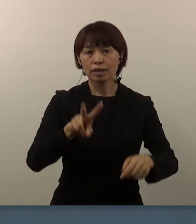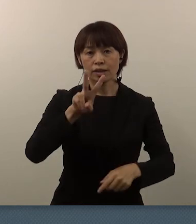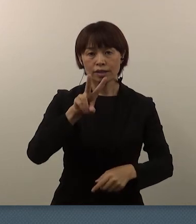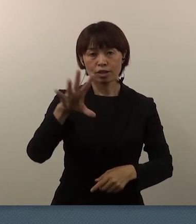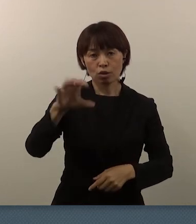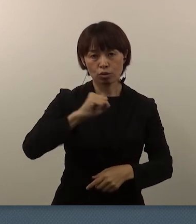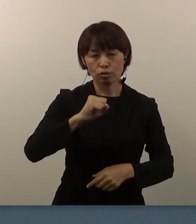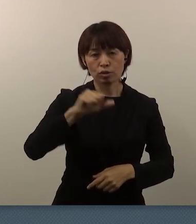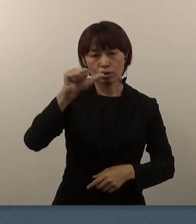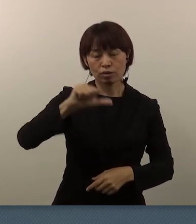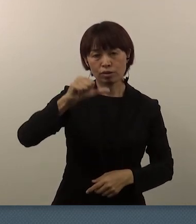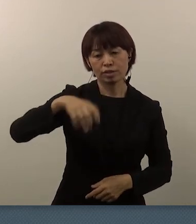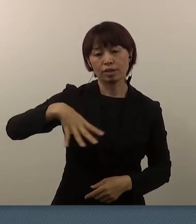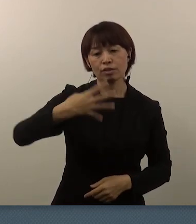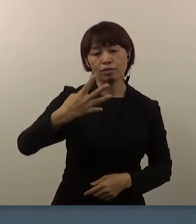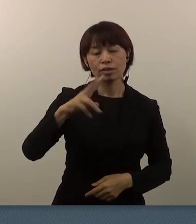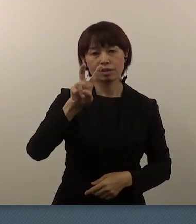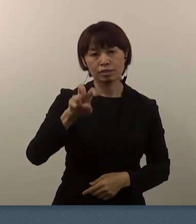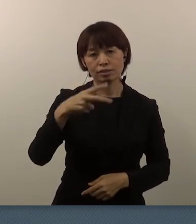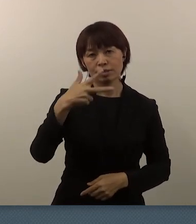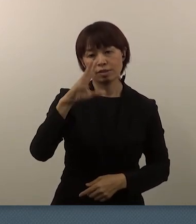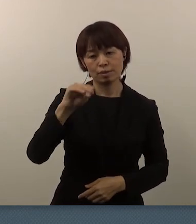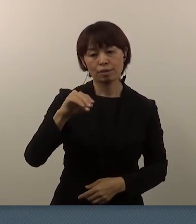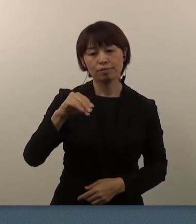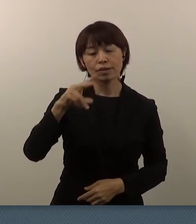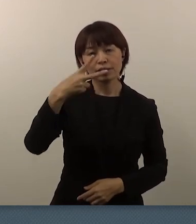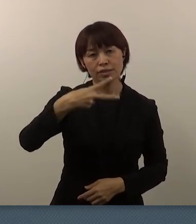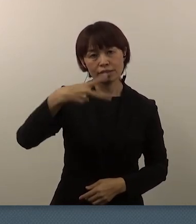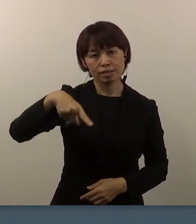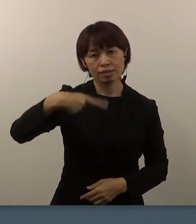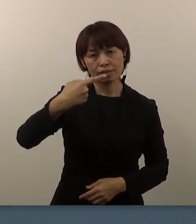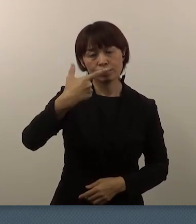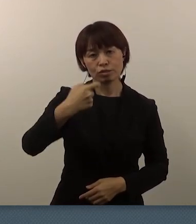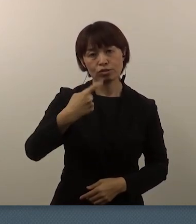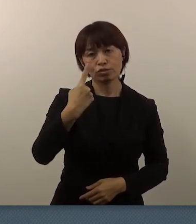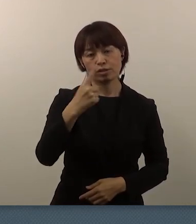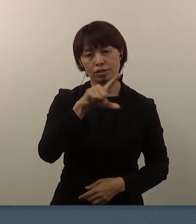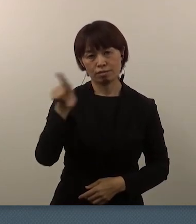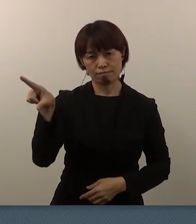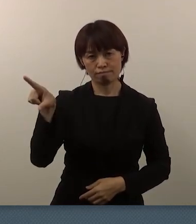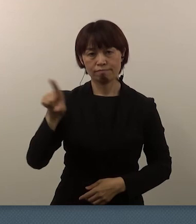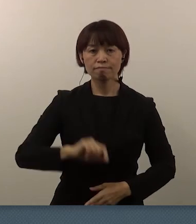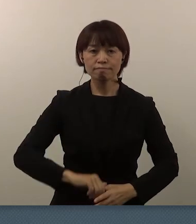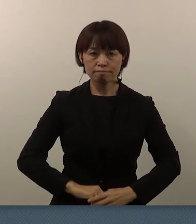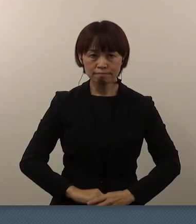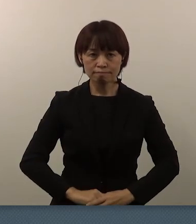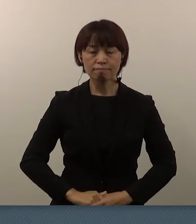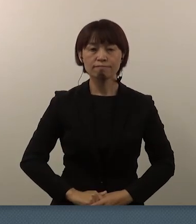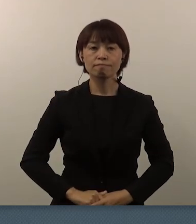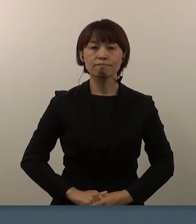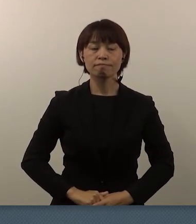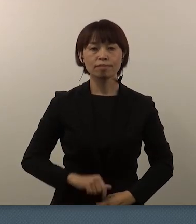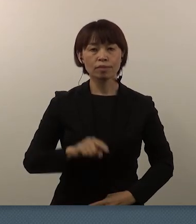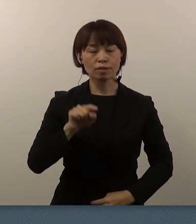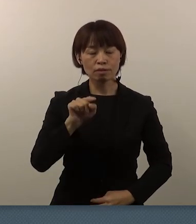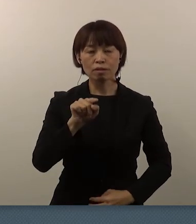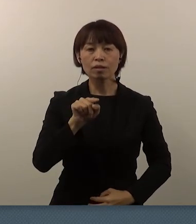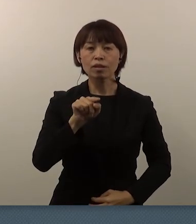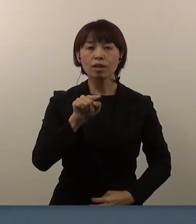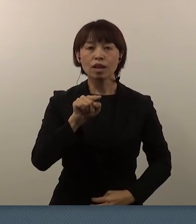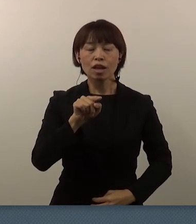ど、2億5427万1161円というふうになっています。これが